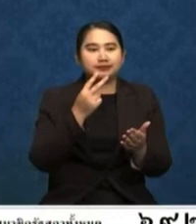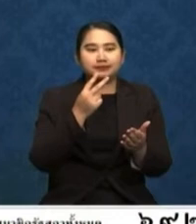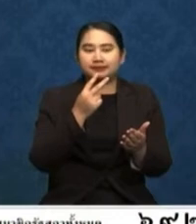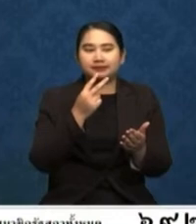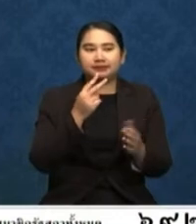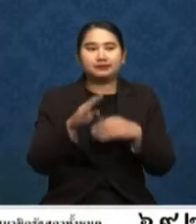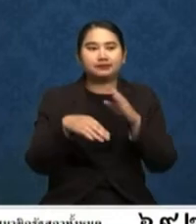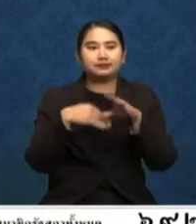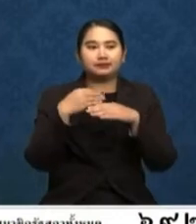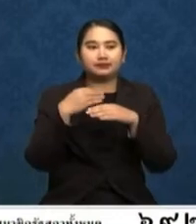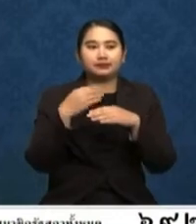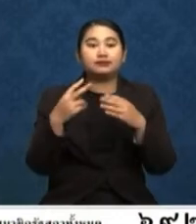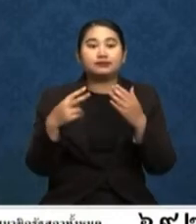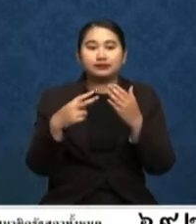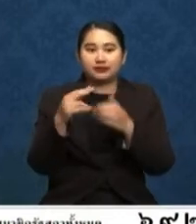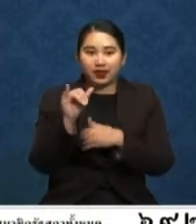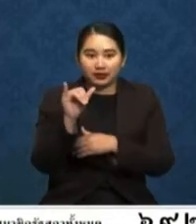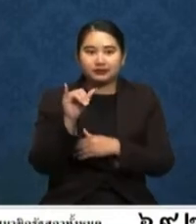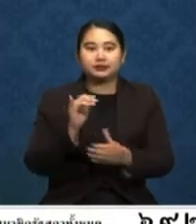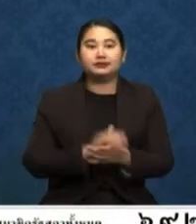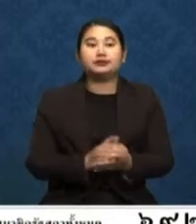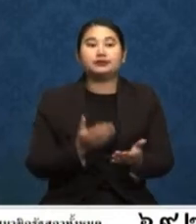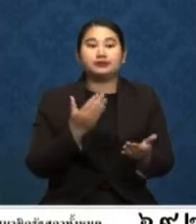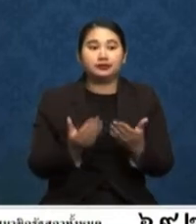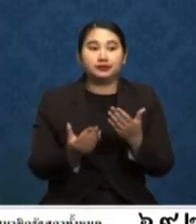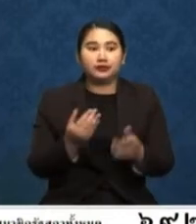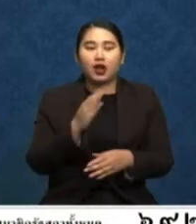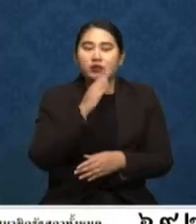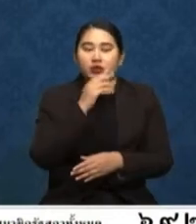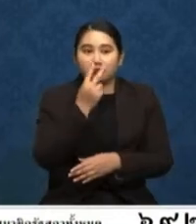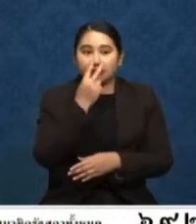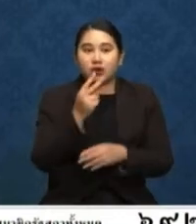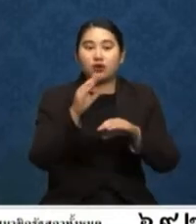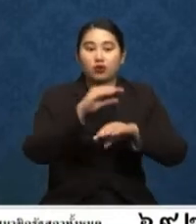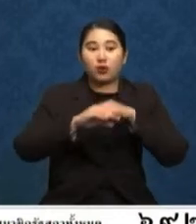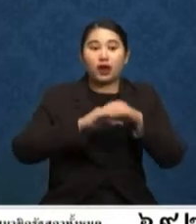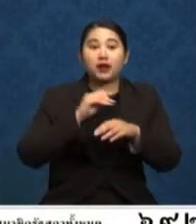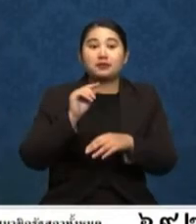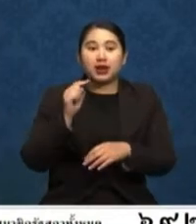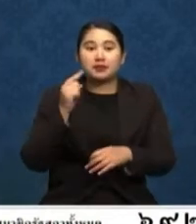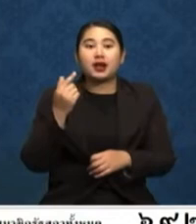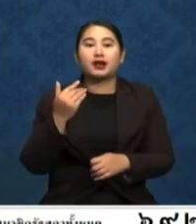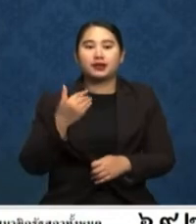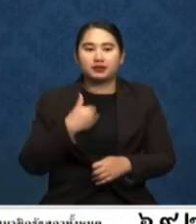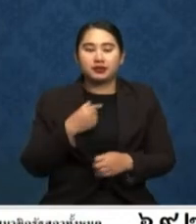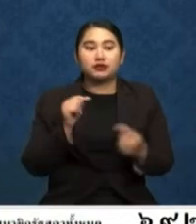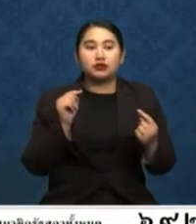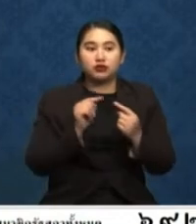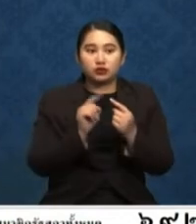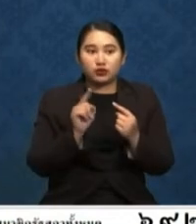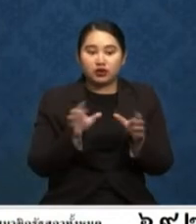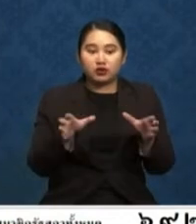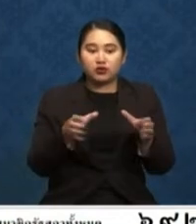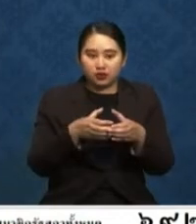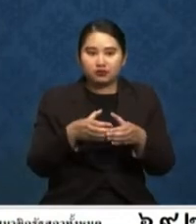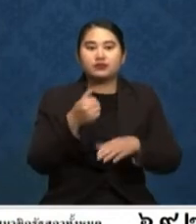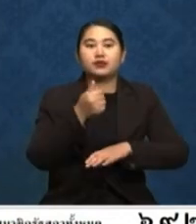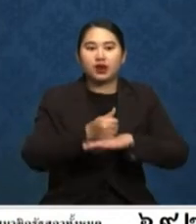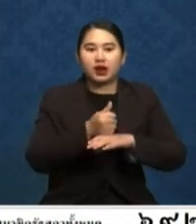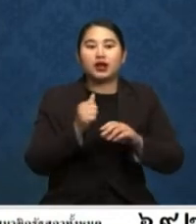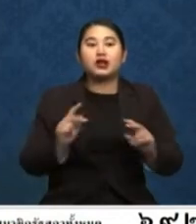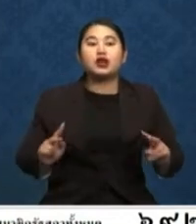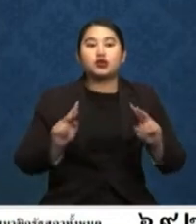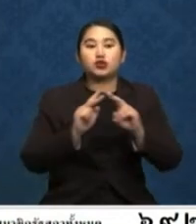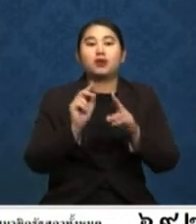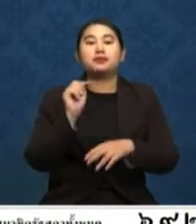คืบหน้าสักเท่าไหร่หรือถ้าจะมีสิ่งใหม่ค่ะท่านประธานก็คงเป็นหน้าตาของคณะรัฐมนตรี